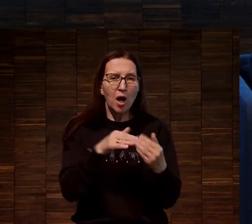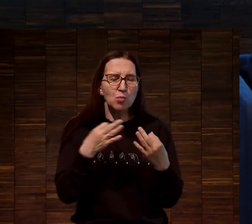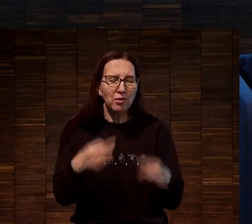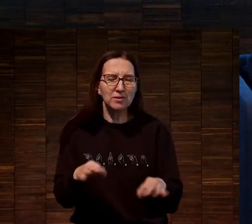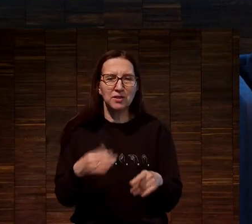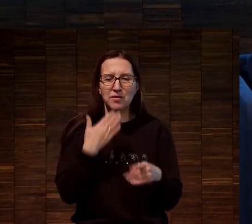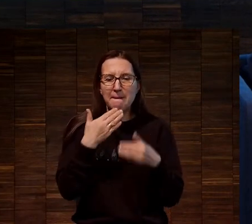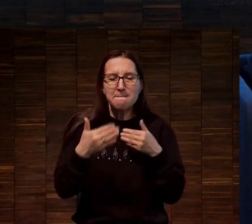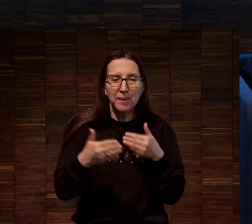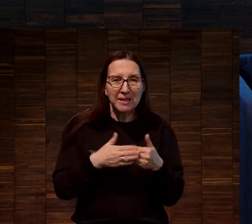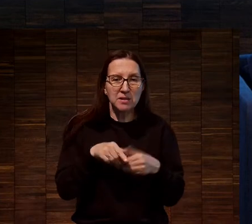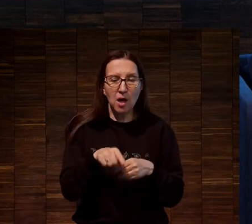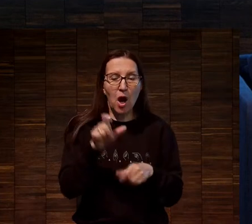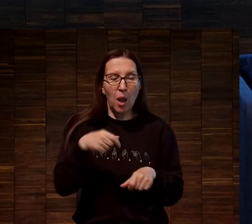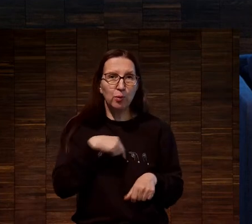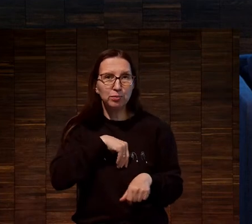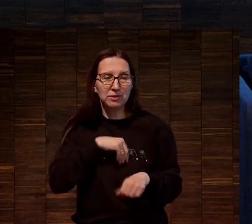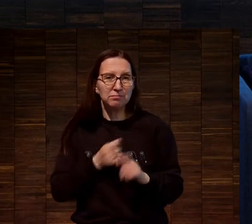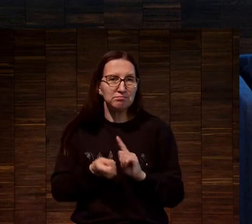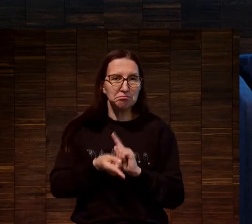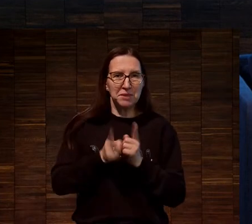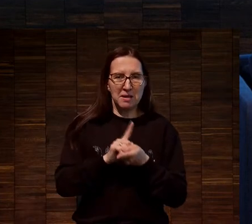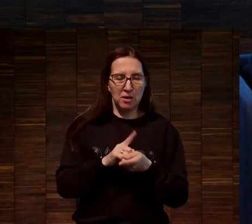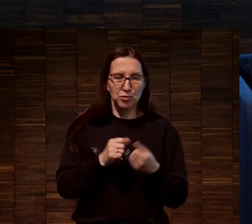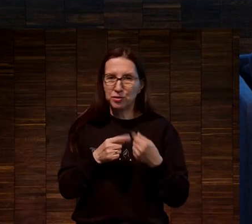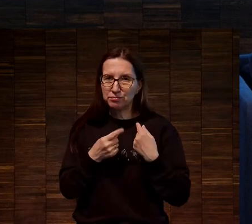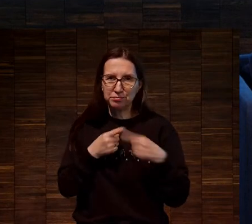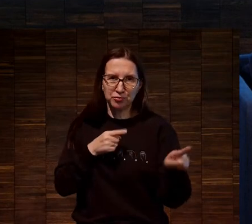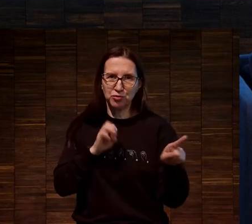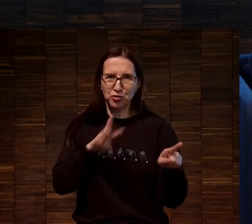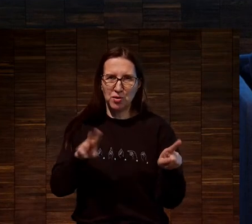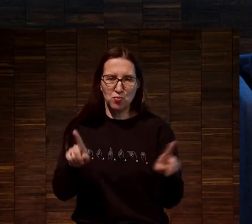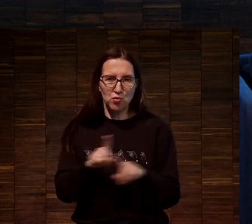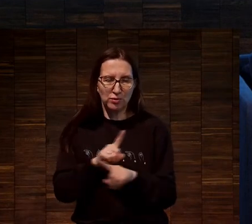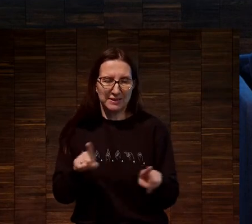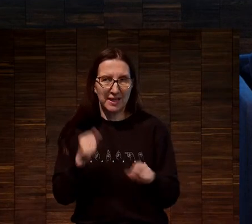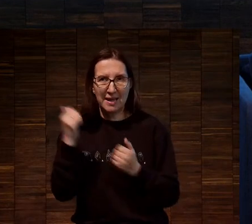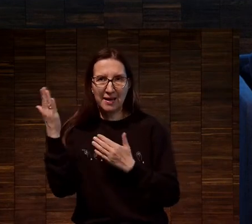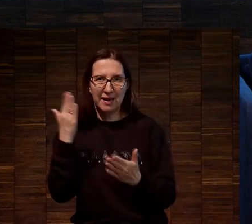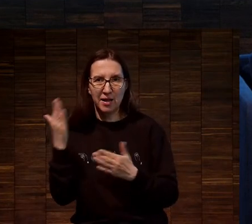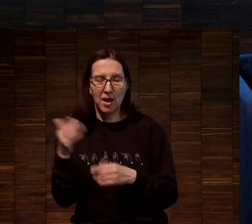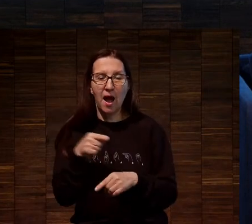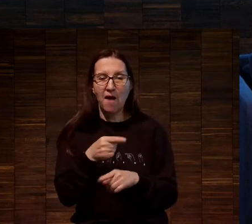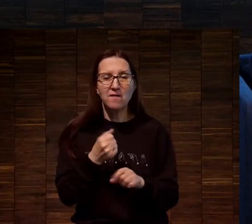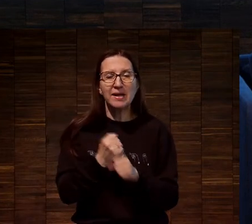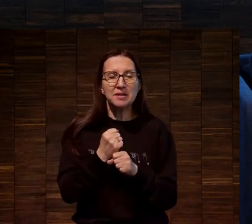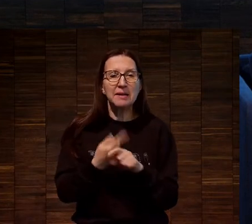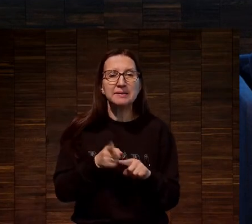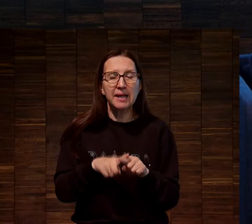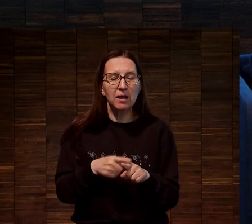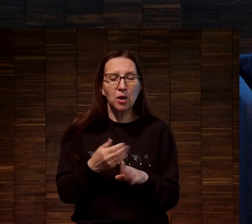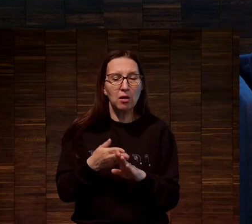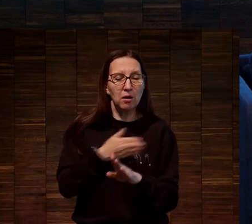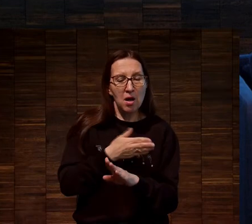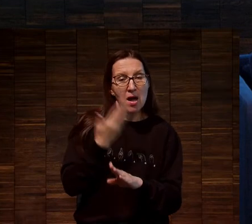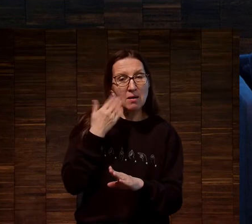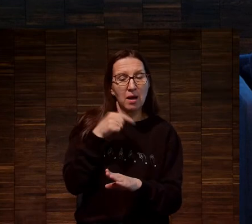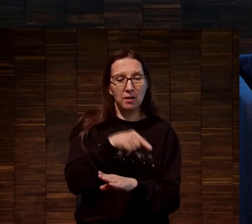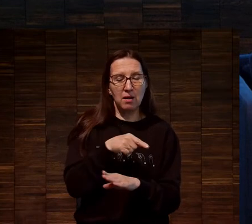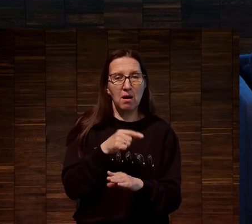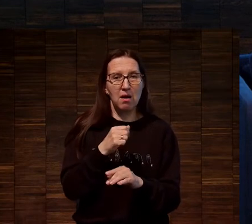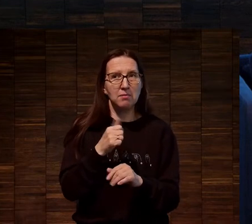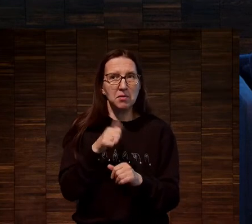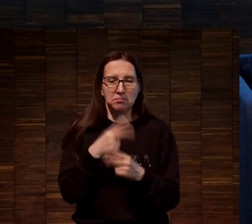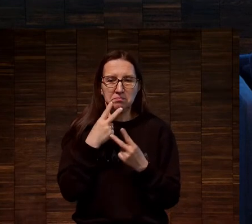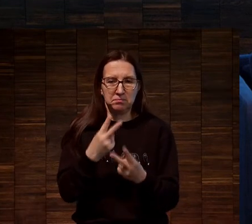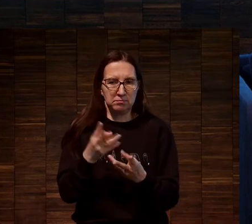Тут просто еще тогда любопытный вопрос, то есть что вы это делаете, потому что вы увидели до этого результат? Да, вот когда вкус бумаги перерос в art space hopping,